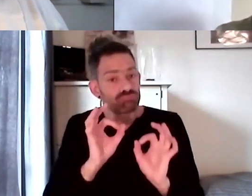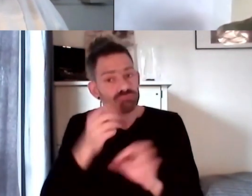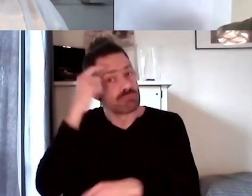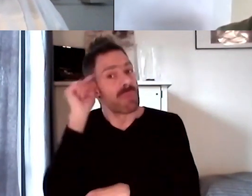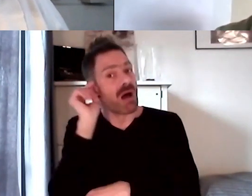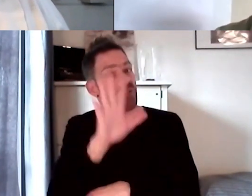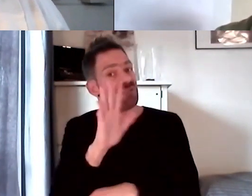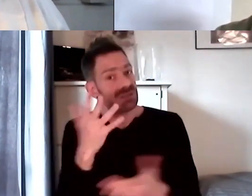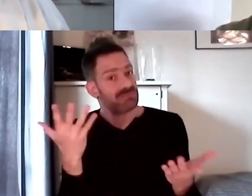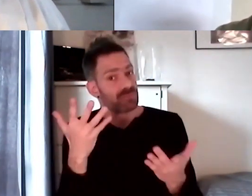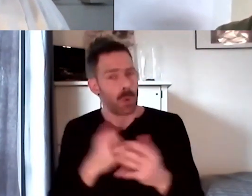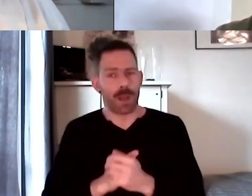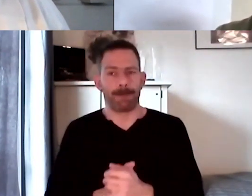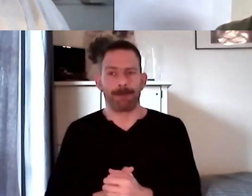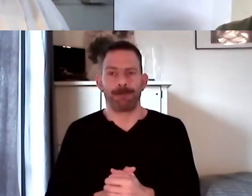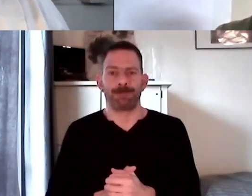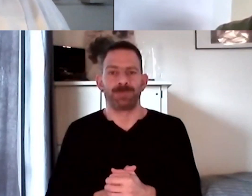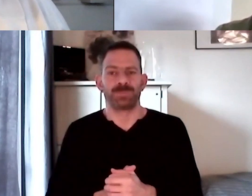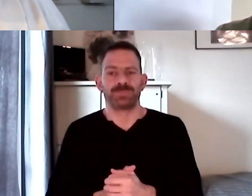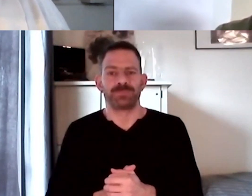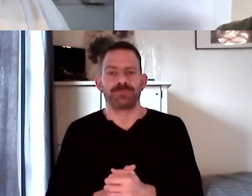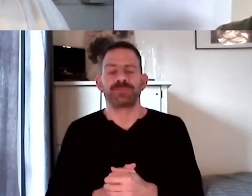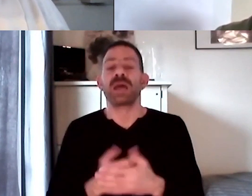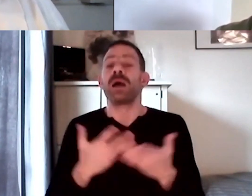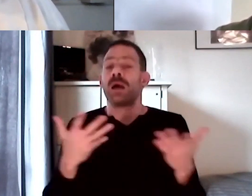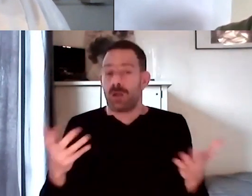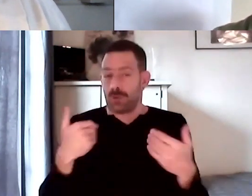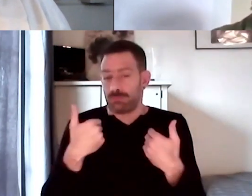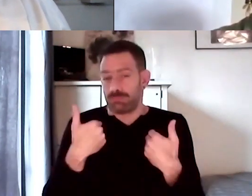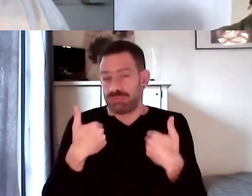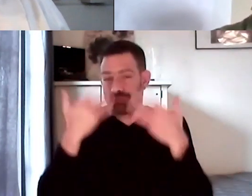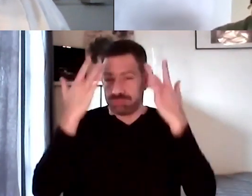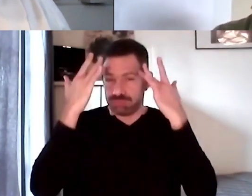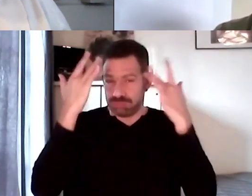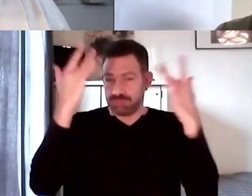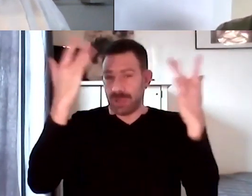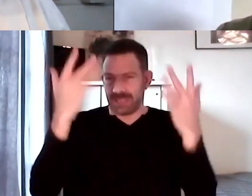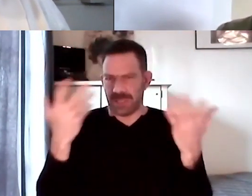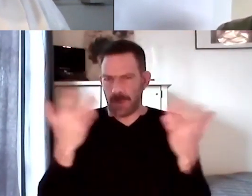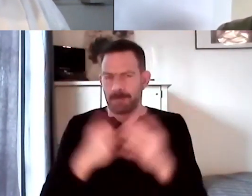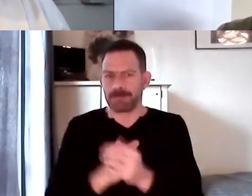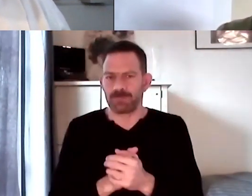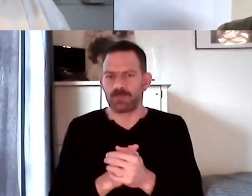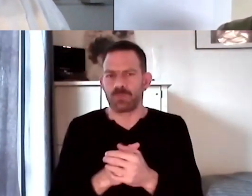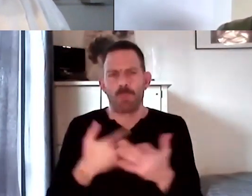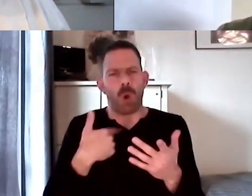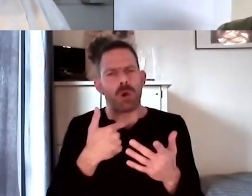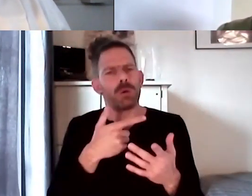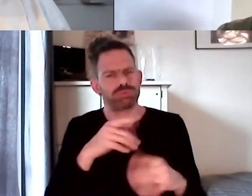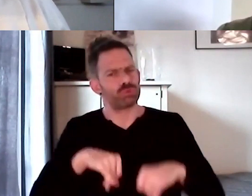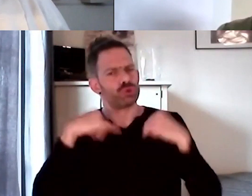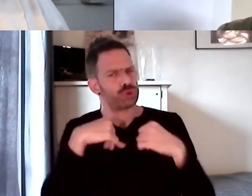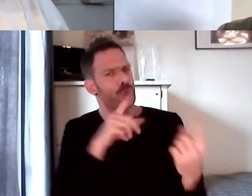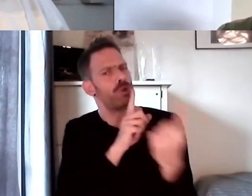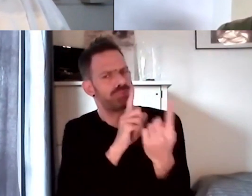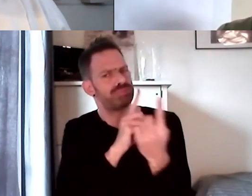situation? Alors, par expérience, vu que je reçois pas mal de jeunes en entretien pour les préparer à